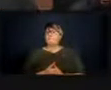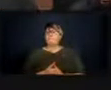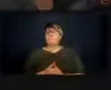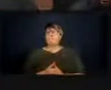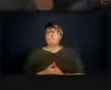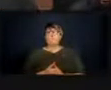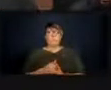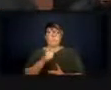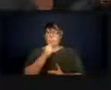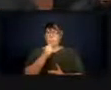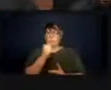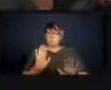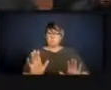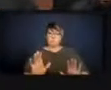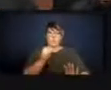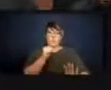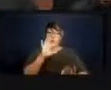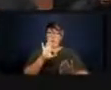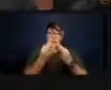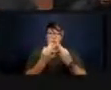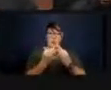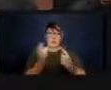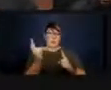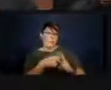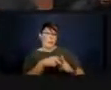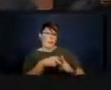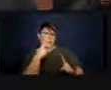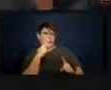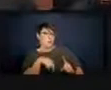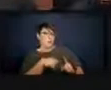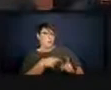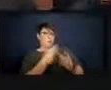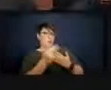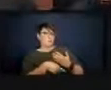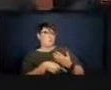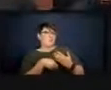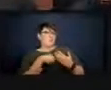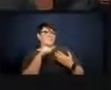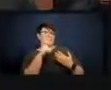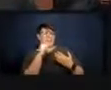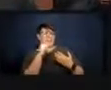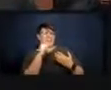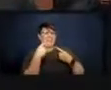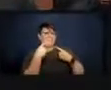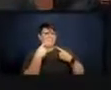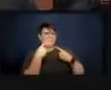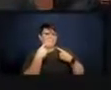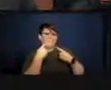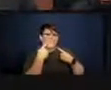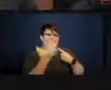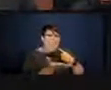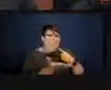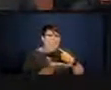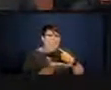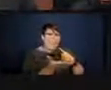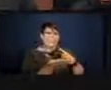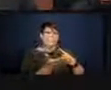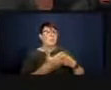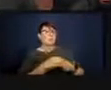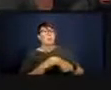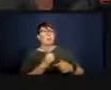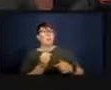Pia hatutaki familia zitume maombi ili kujiunga